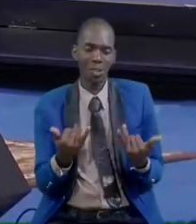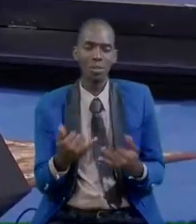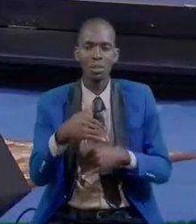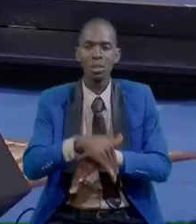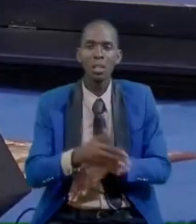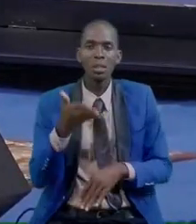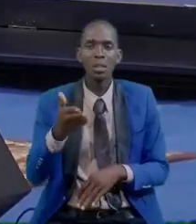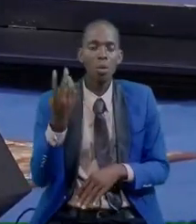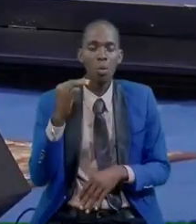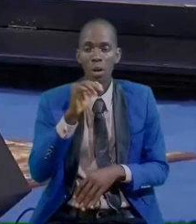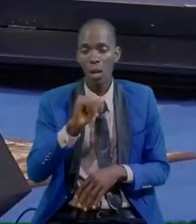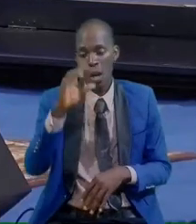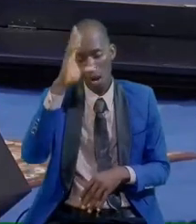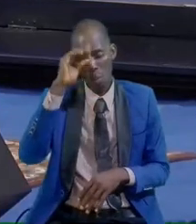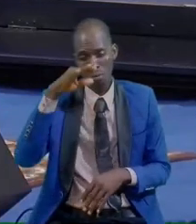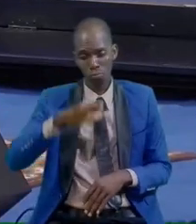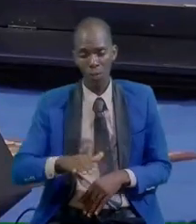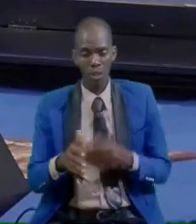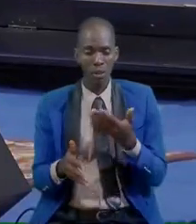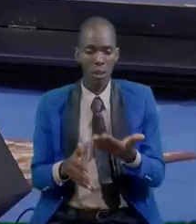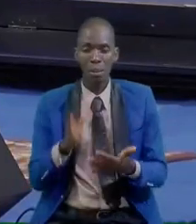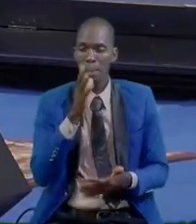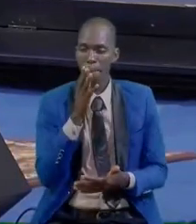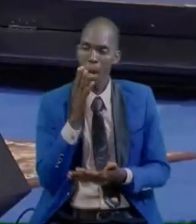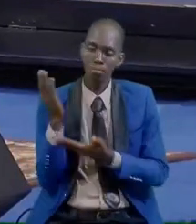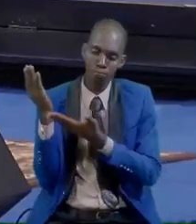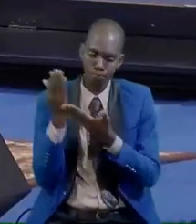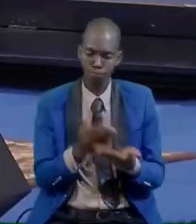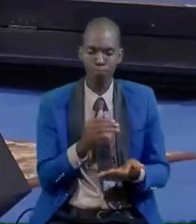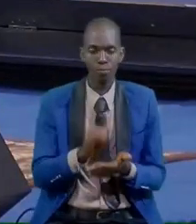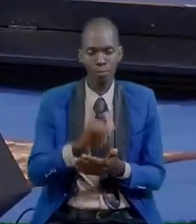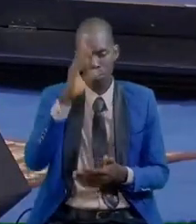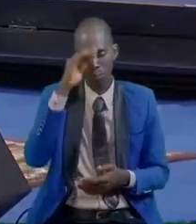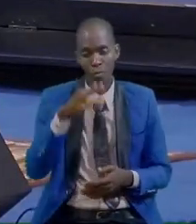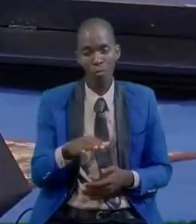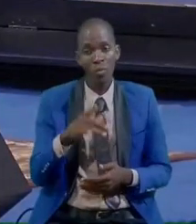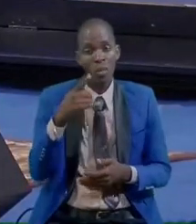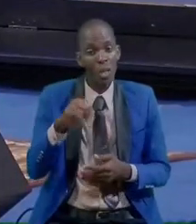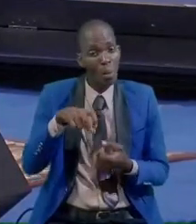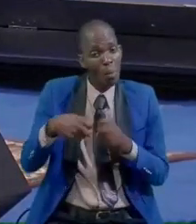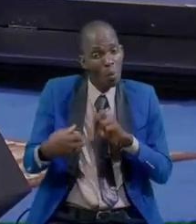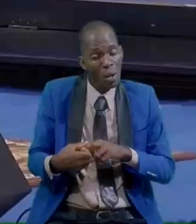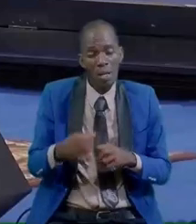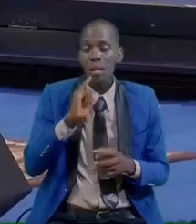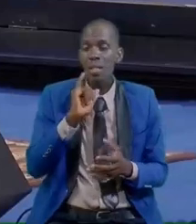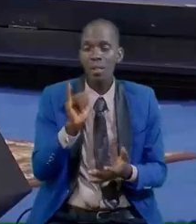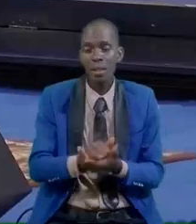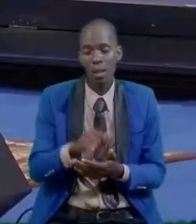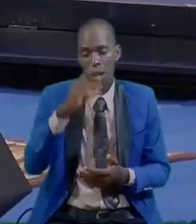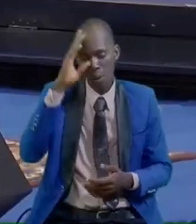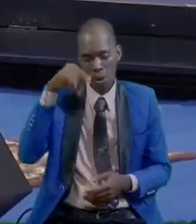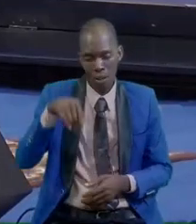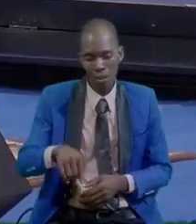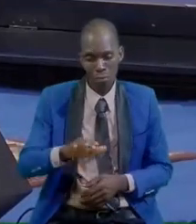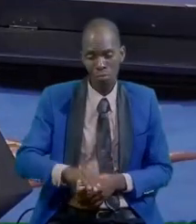un garçon là. Et la maman a amené le garçon. Le problème est que le garçon n'avait plus